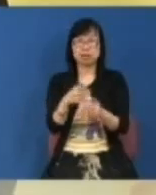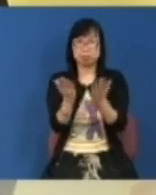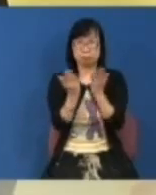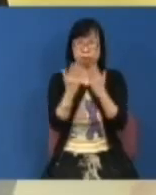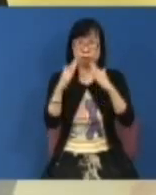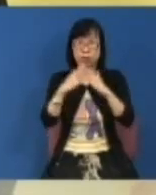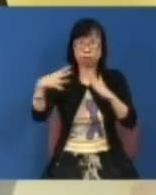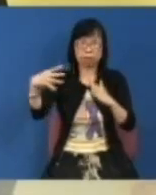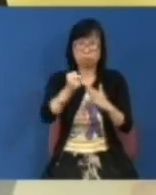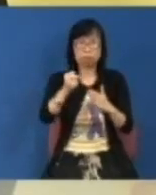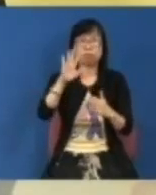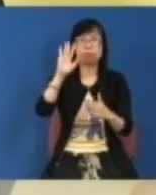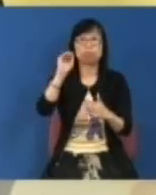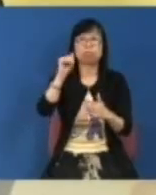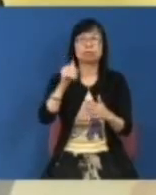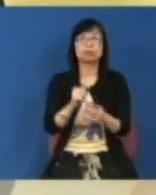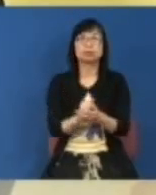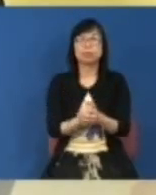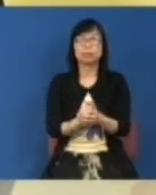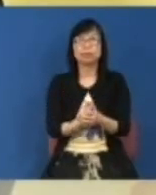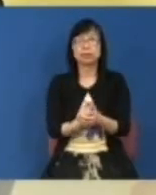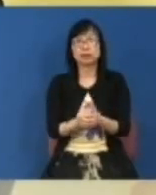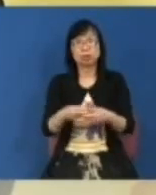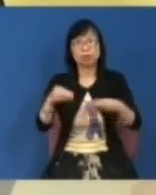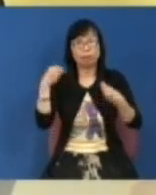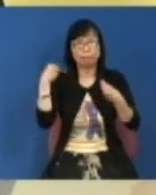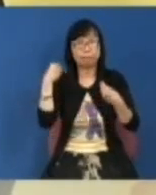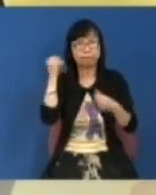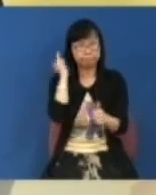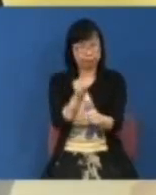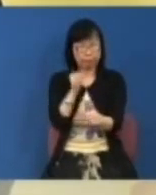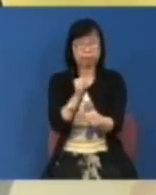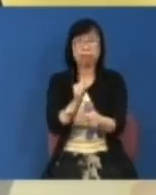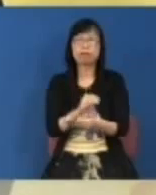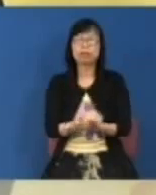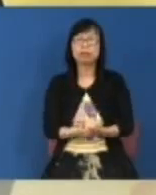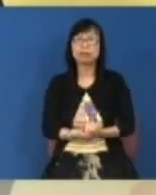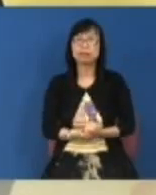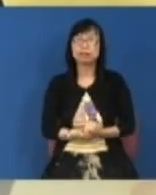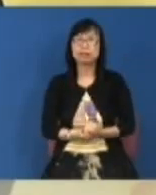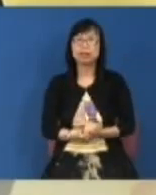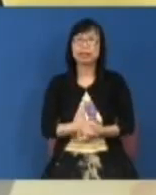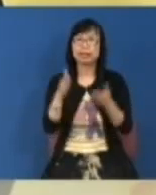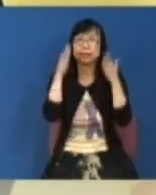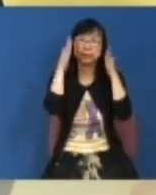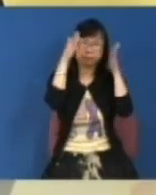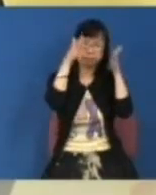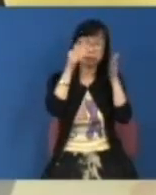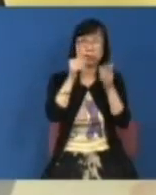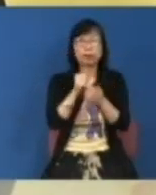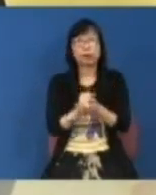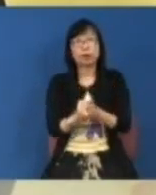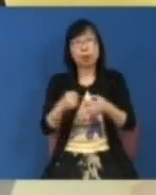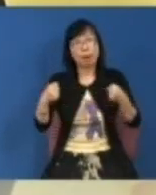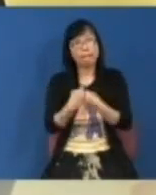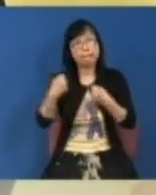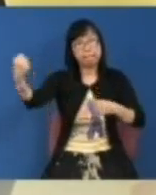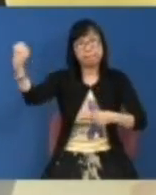暴力， 或者叫體罰 體罰、okay， 所以其實在這個角度來說暴力都真的無